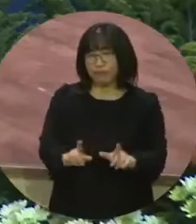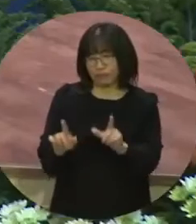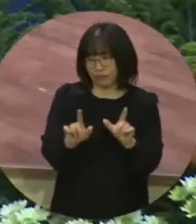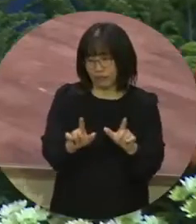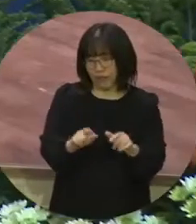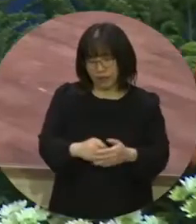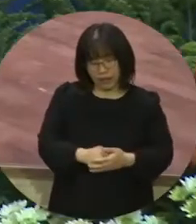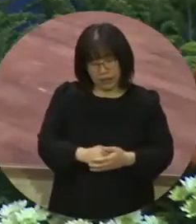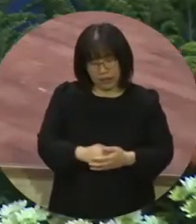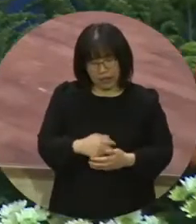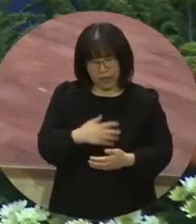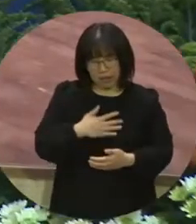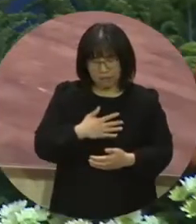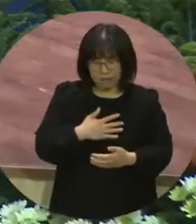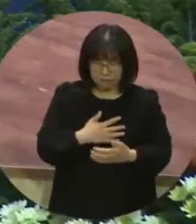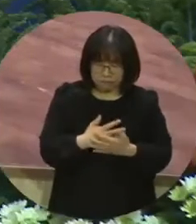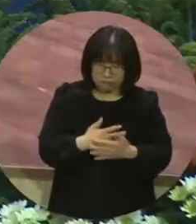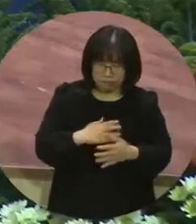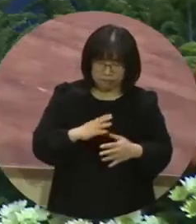초조합니다.